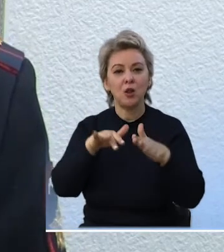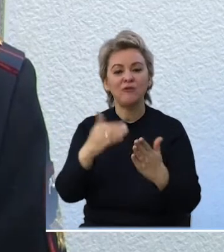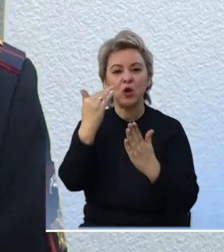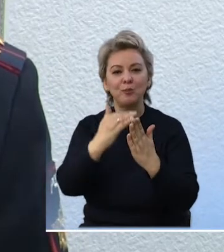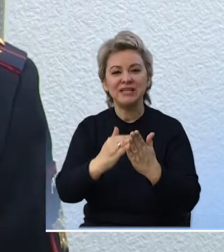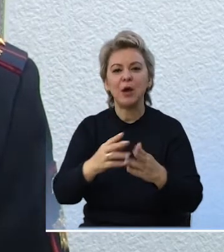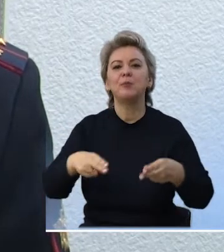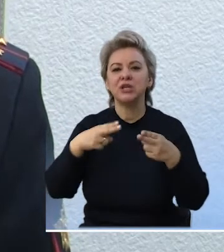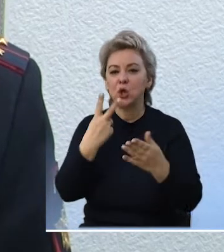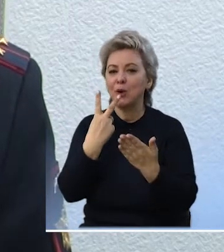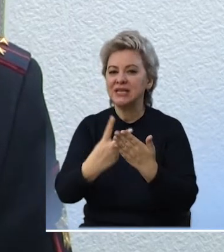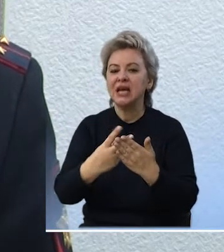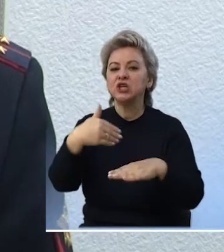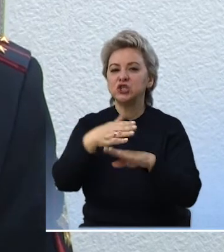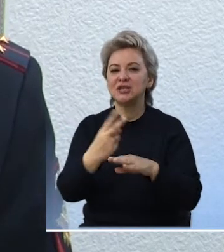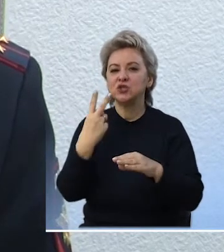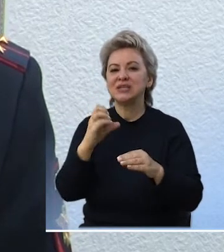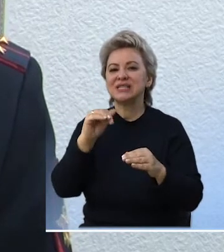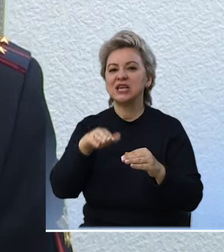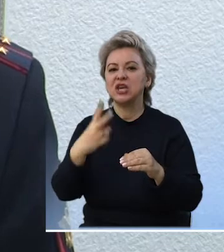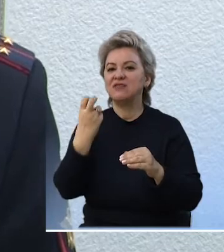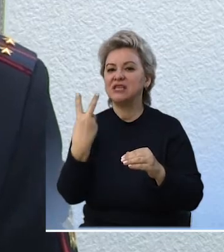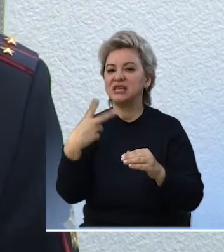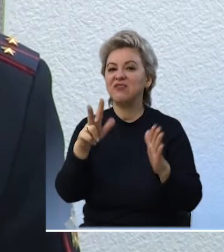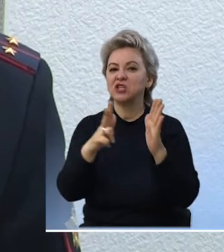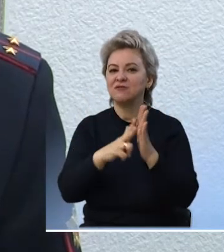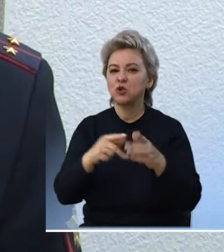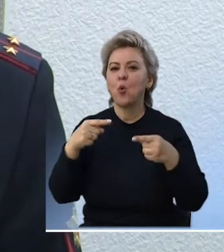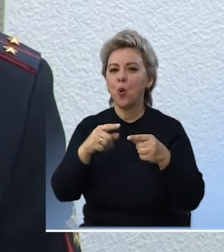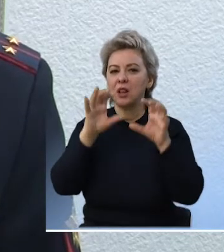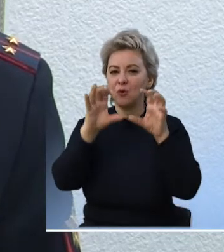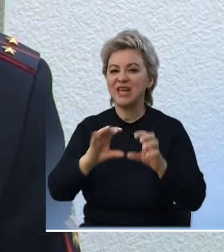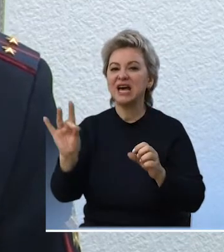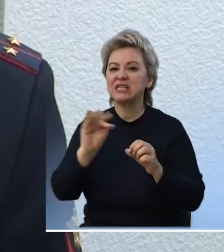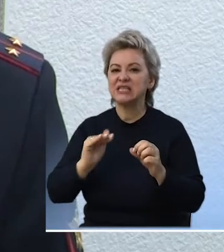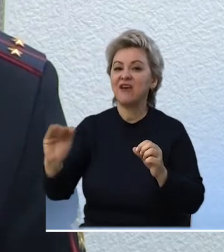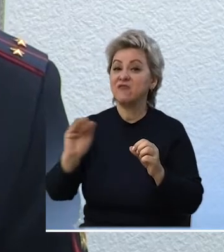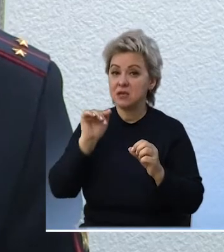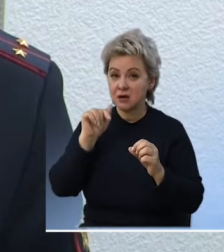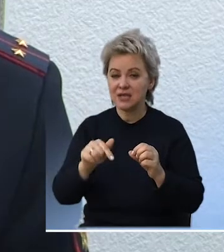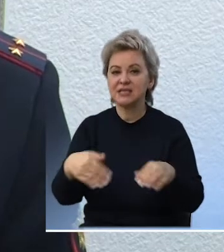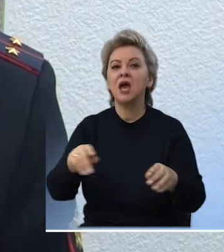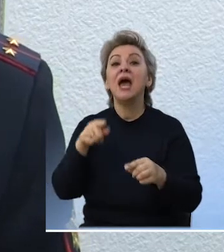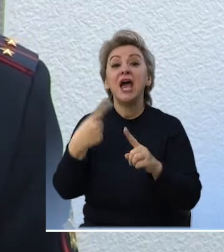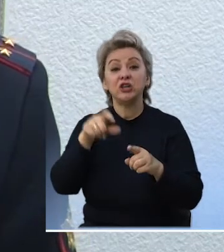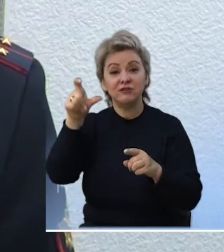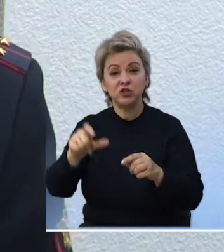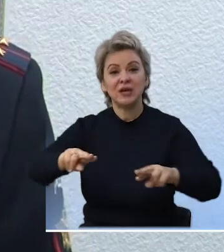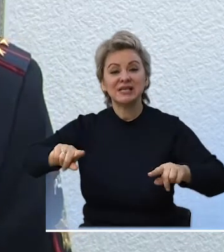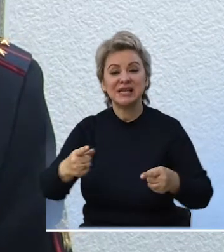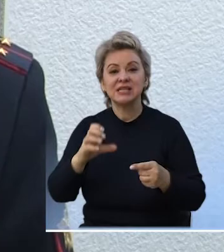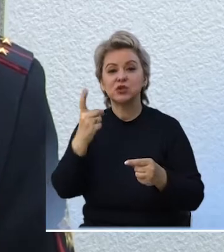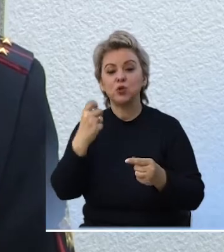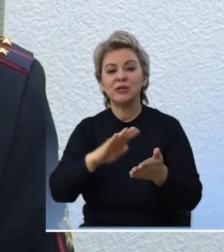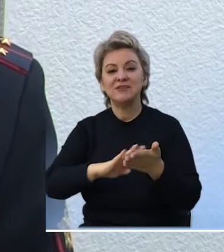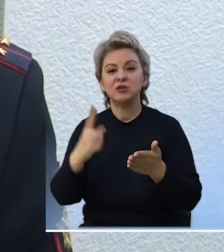уголовное дело по признакам преступления, предусмотренного частью 2 статьи 228 Уголовного кодекса Российской Федерации. Фигурант задержан в